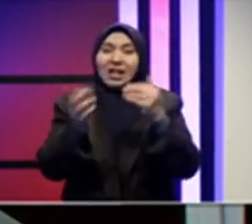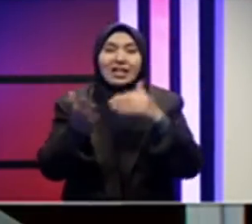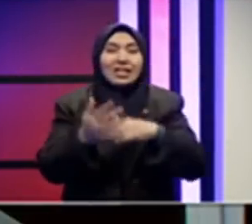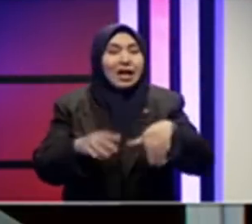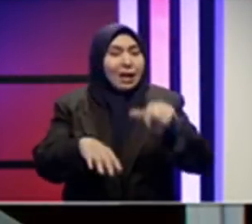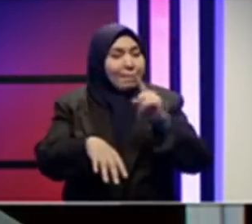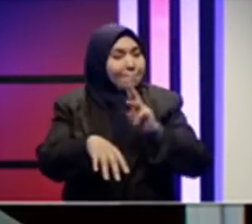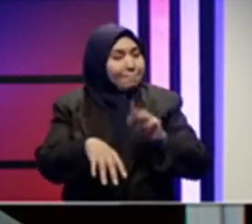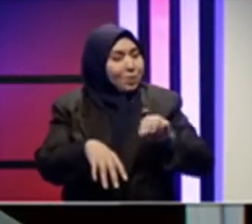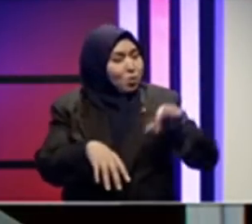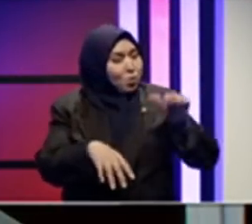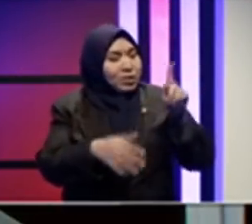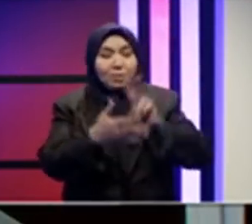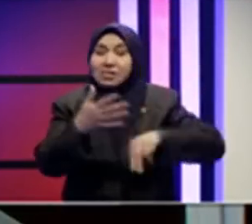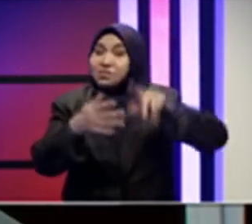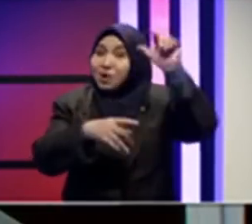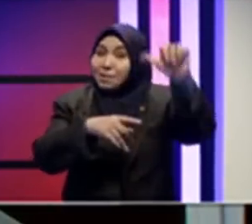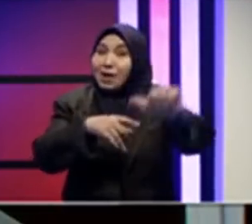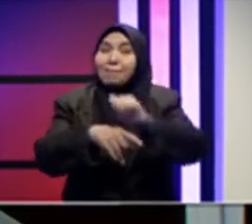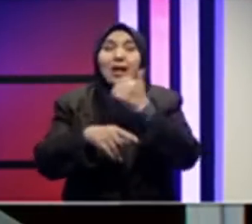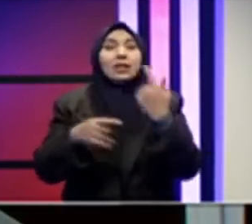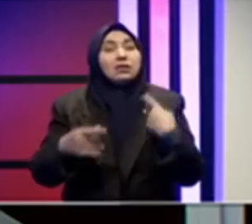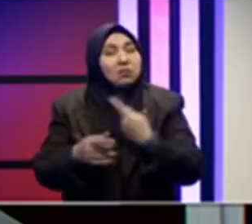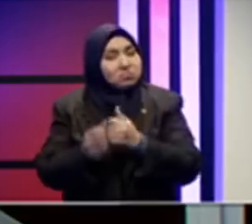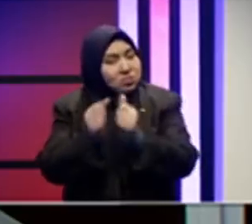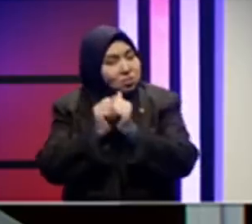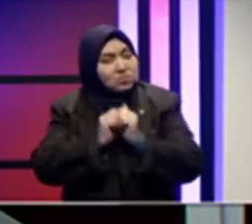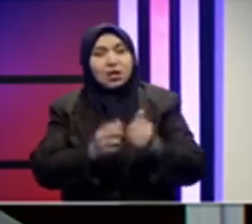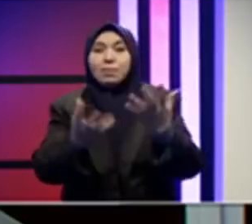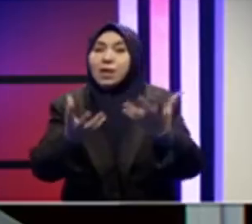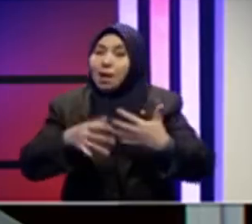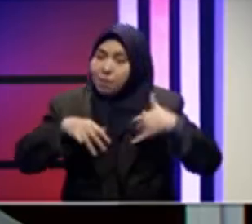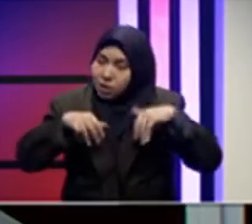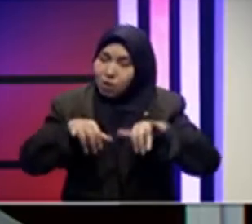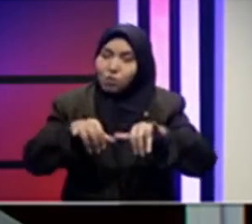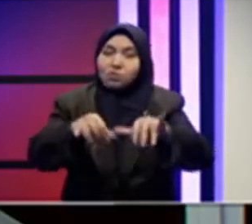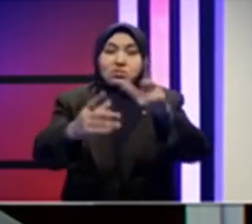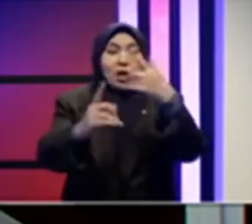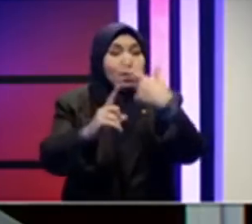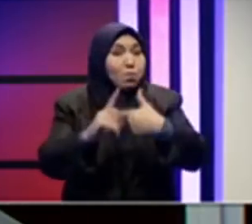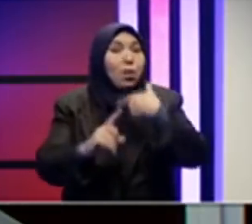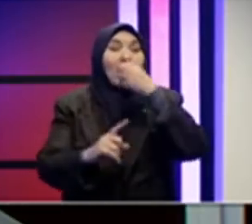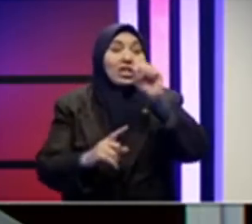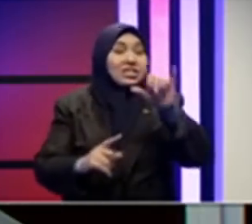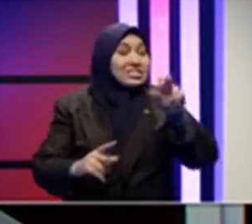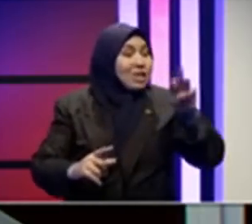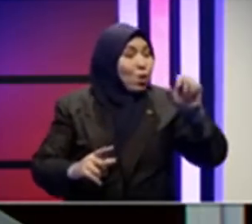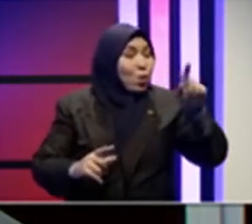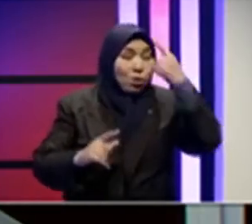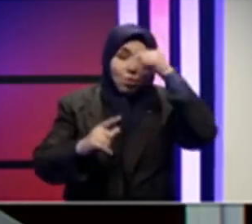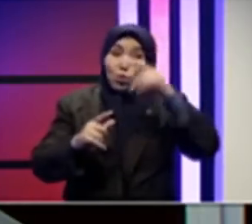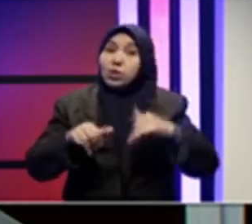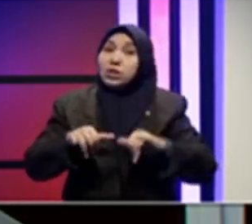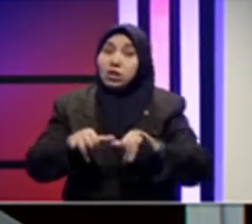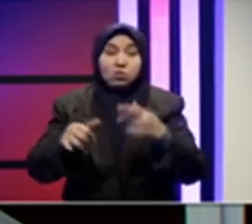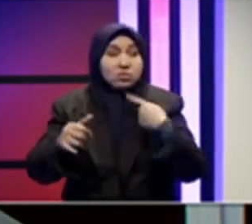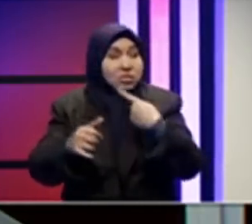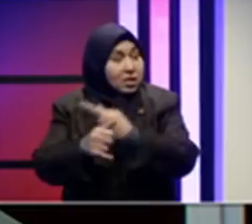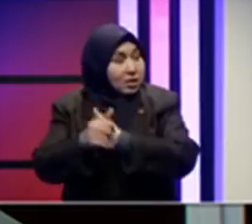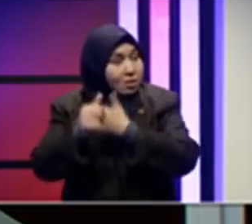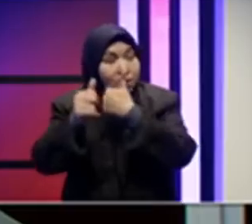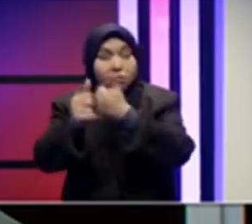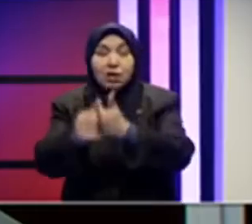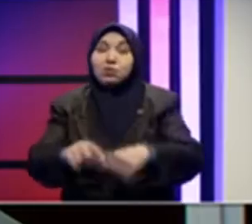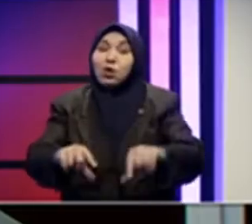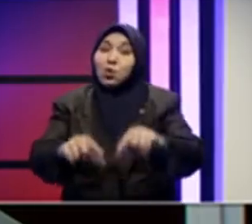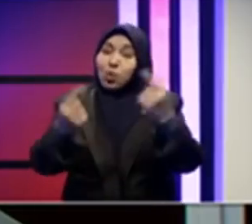Time, baca faham amal. Kita sama-sama ingin meneruskan pada bulan Syawal ini untuk terus kita menghidupi Quran